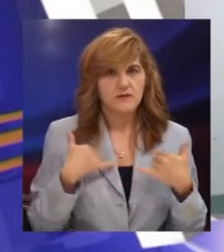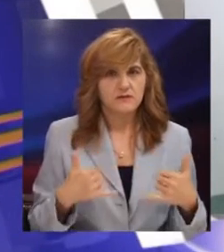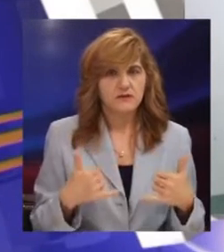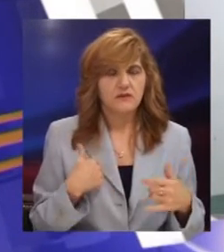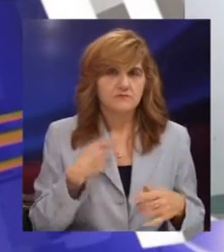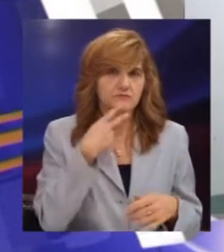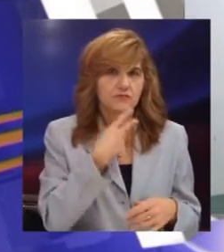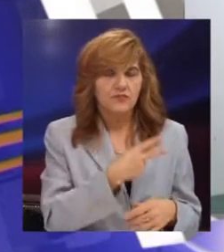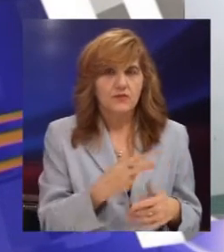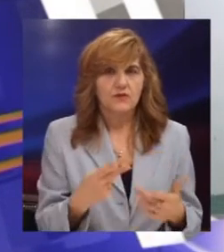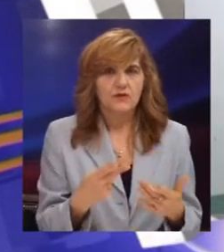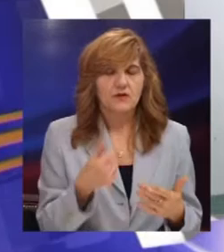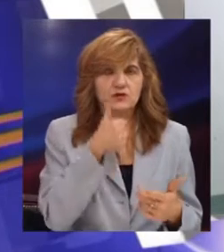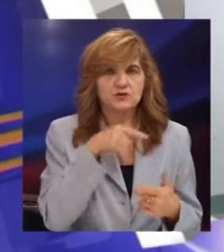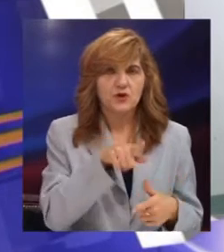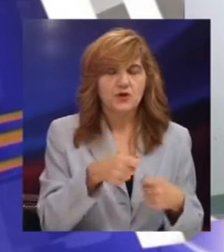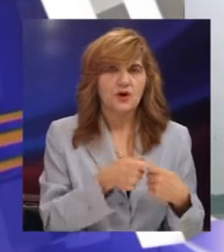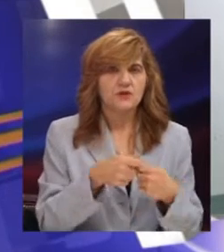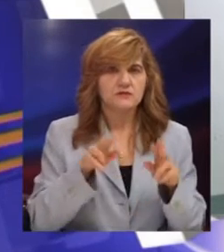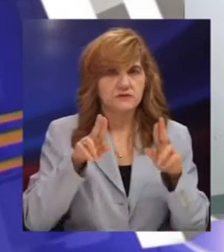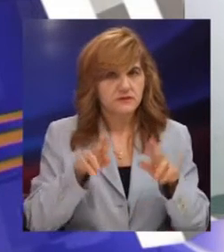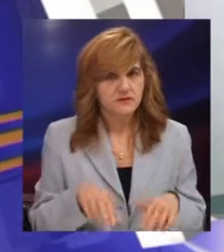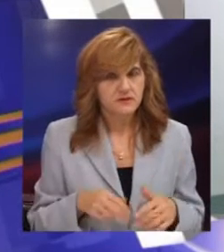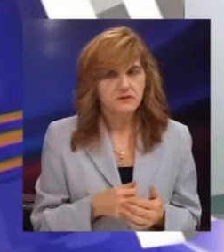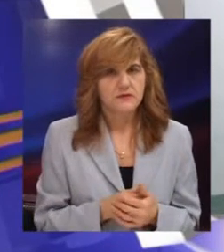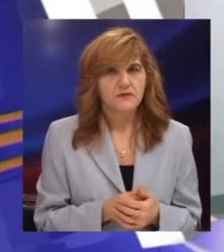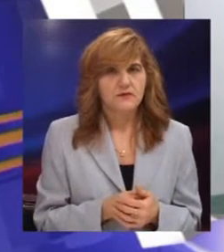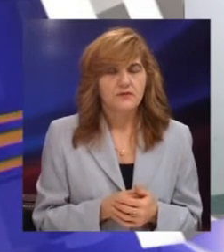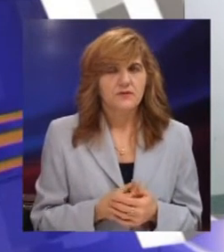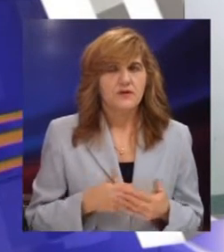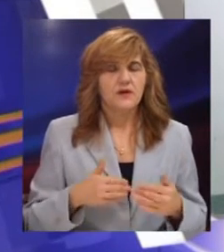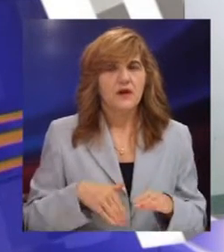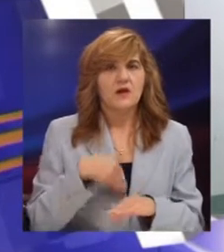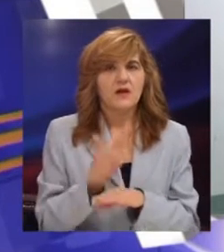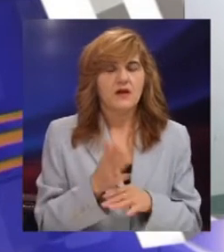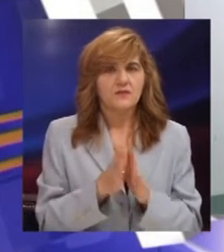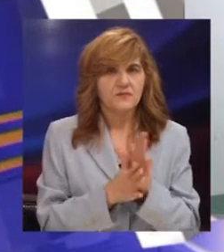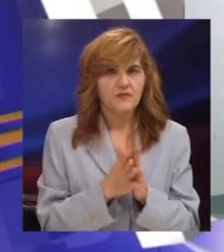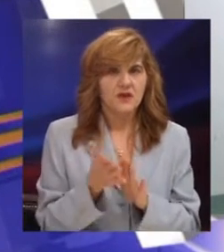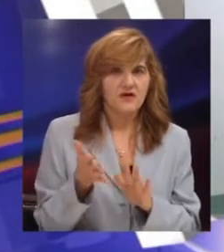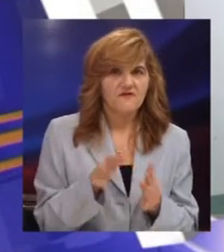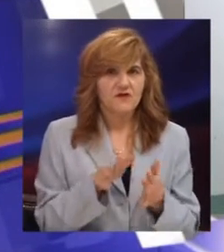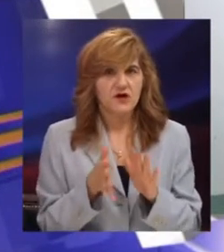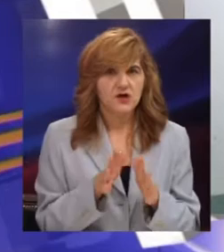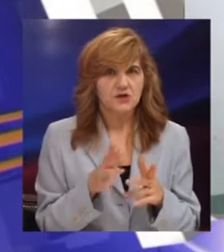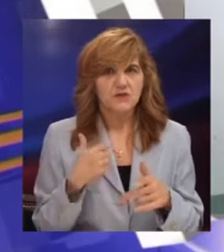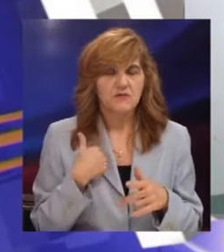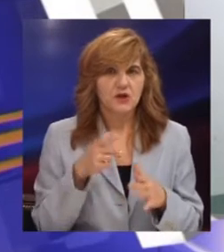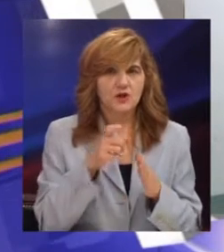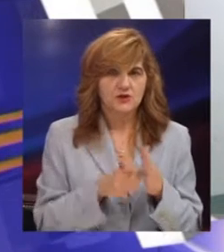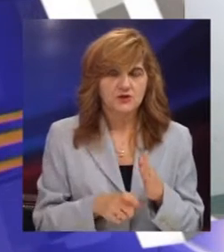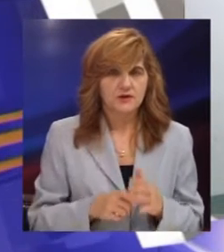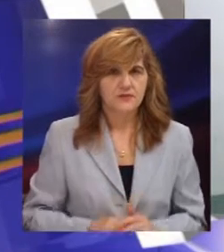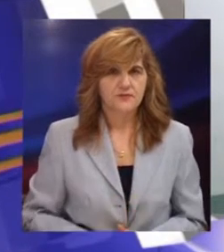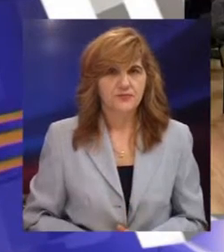večeras da vidim ono što ova organizacija nudi i nakon prezentacije verovatno ću odlučite se učlanim i